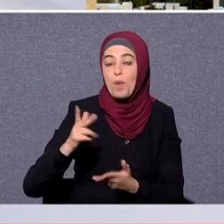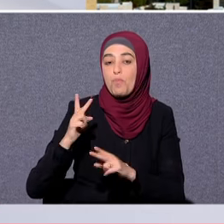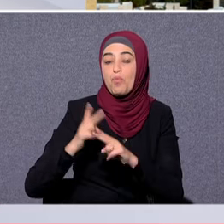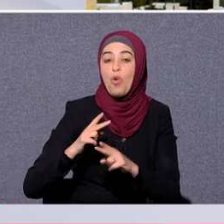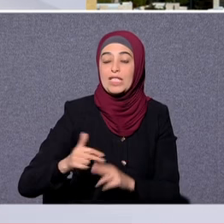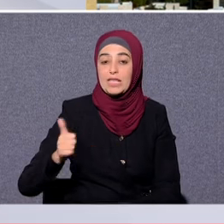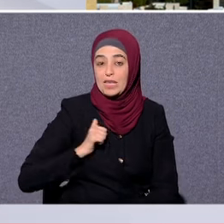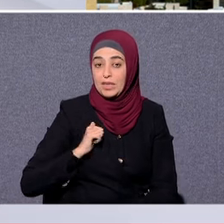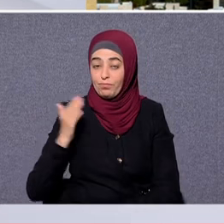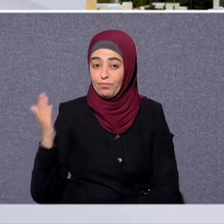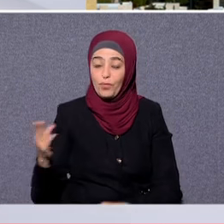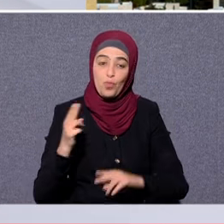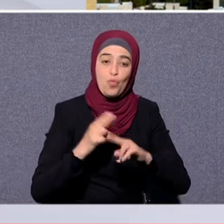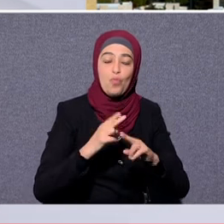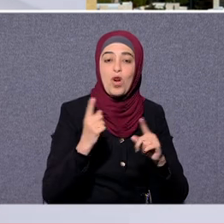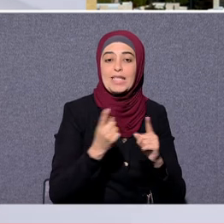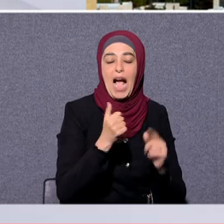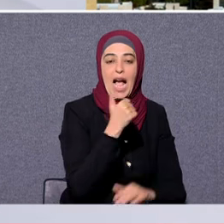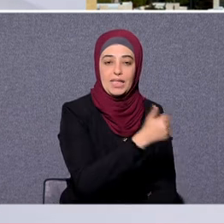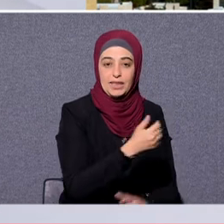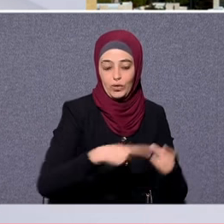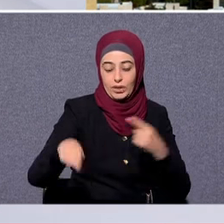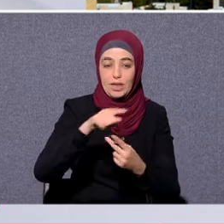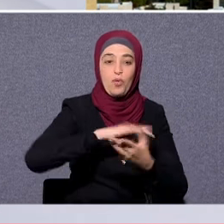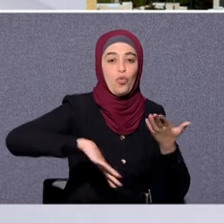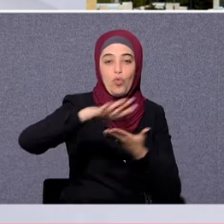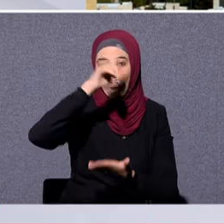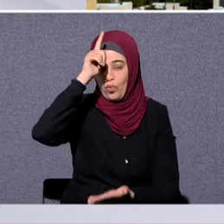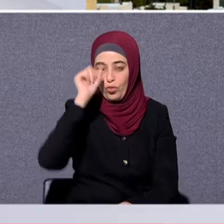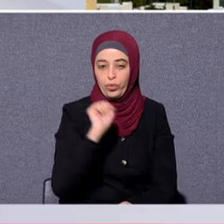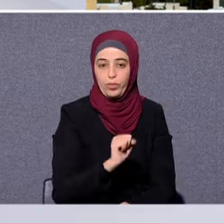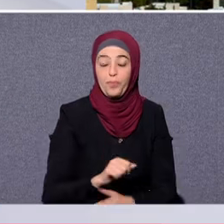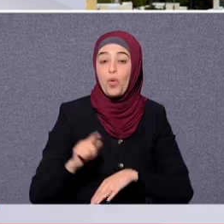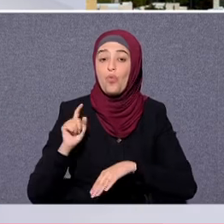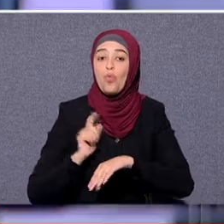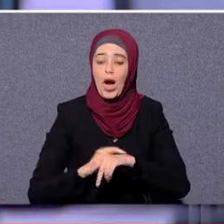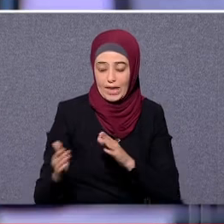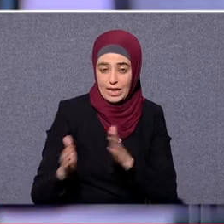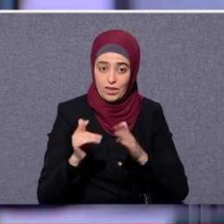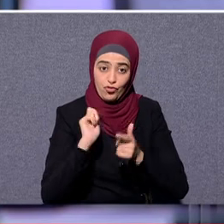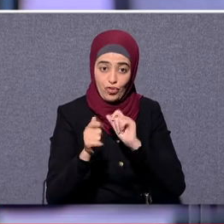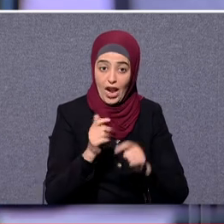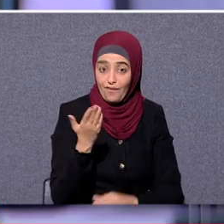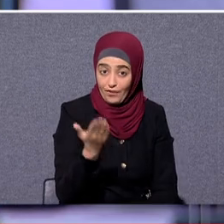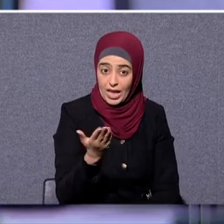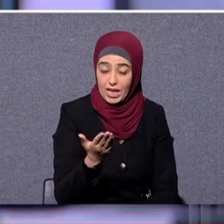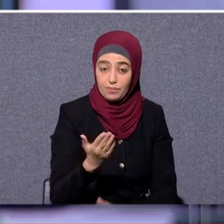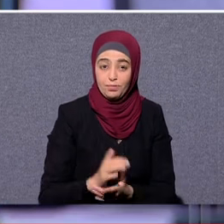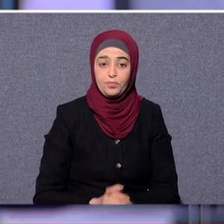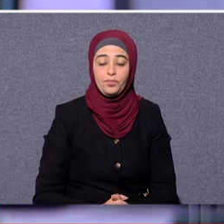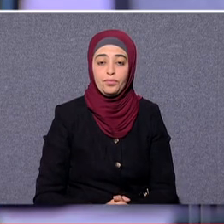المؤسستين الاستهلاكيتين العسكرية والمدنية في جميع مناطق المملكة. هل هناك مدة محددة لهذا الأمر لعملية